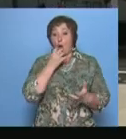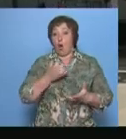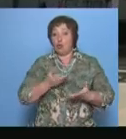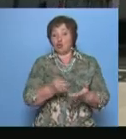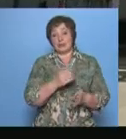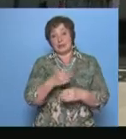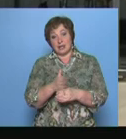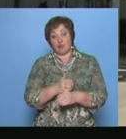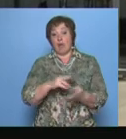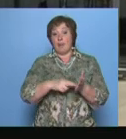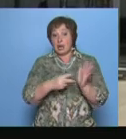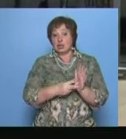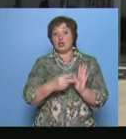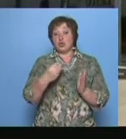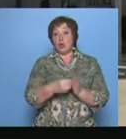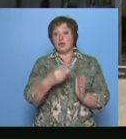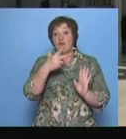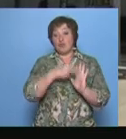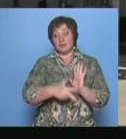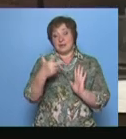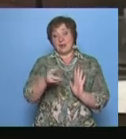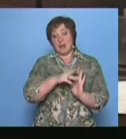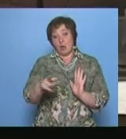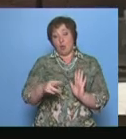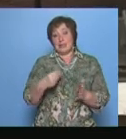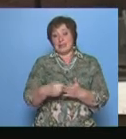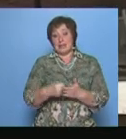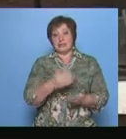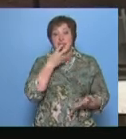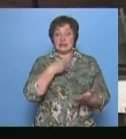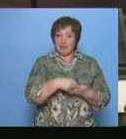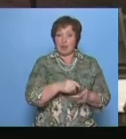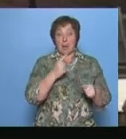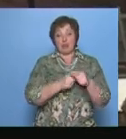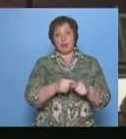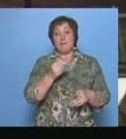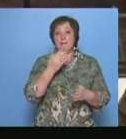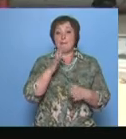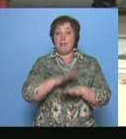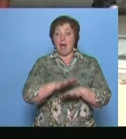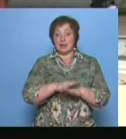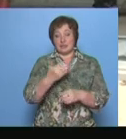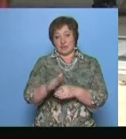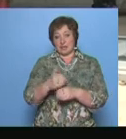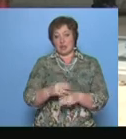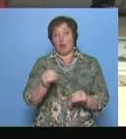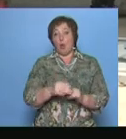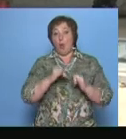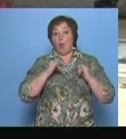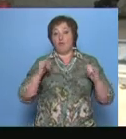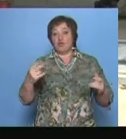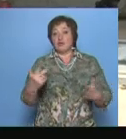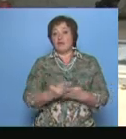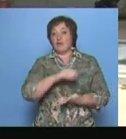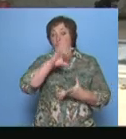Проект стоит 83 миллиона. Средства свои плюс банковские кредиты. Инвестиционный проект мощности увеличит вдвое. Пойдет